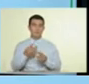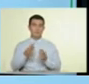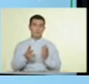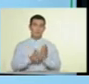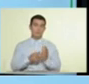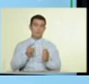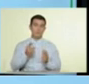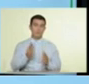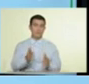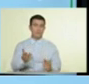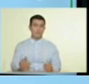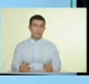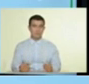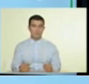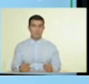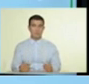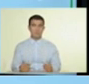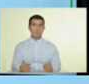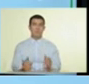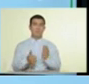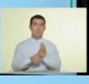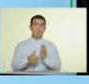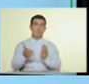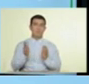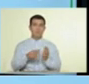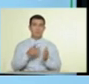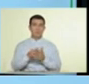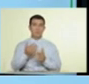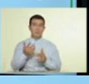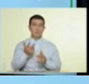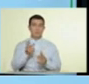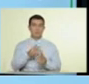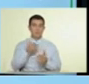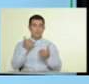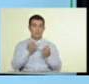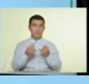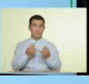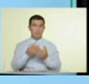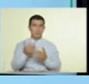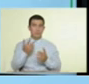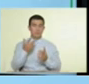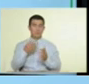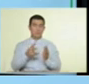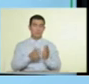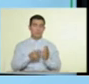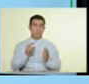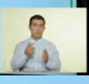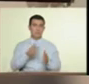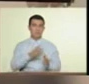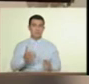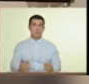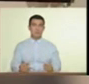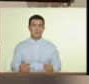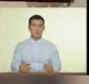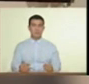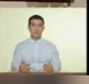48 kilogram ekan. Demak, 6 ta qovoq va 3 ta qovunning massasi 48 kilogram.